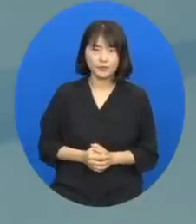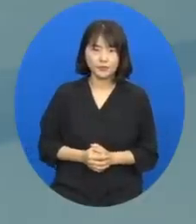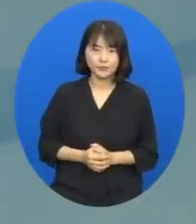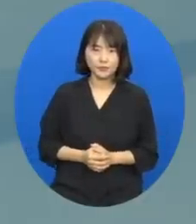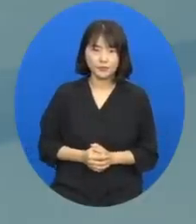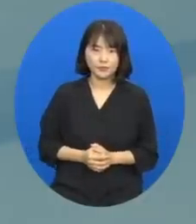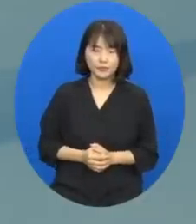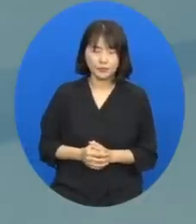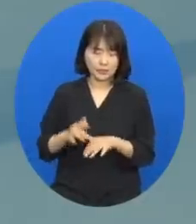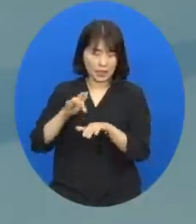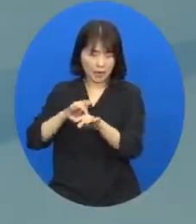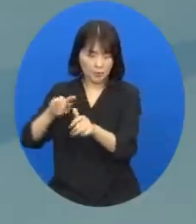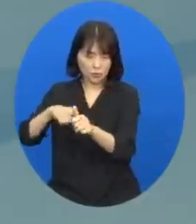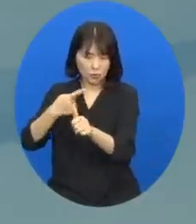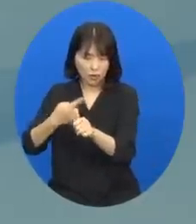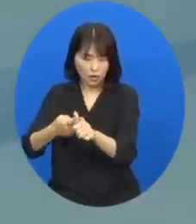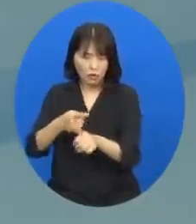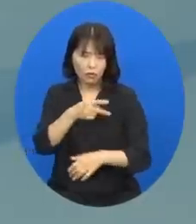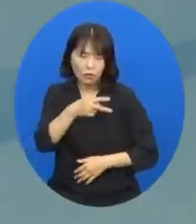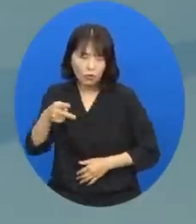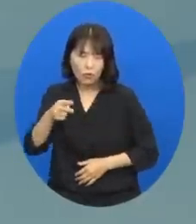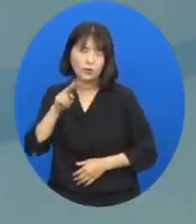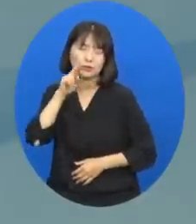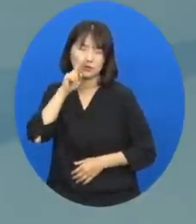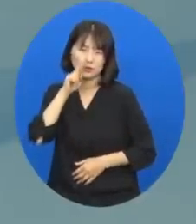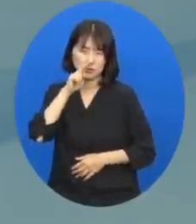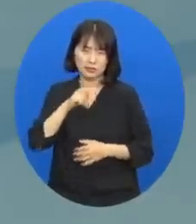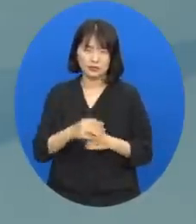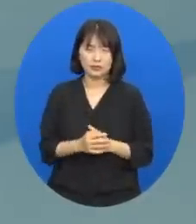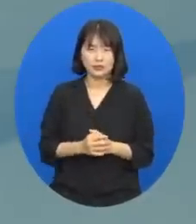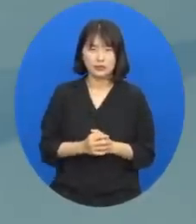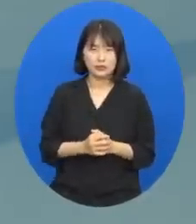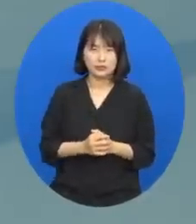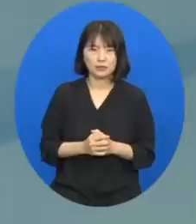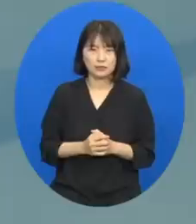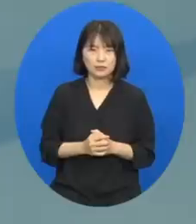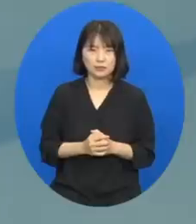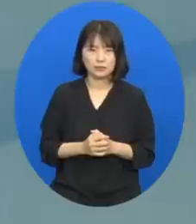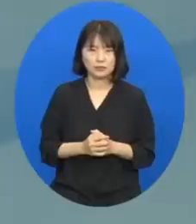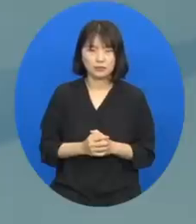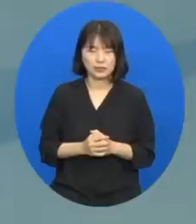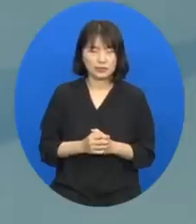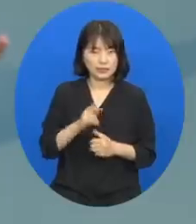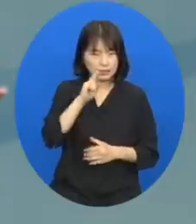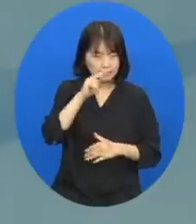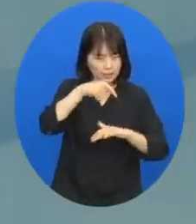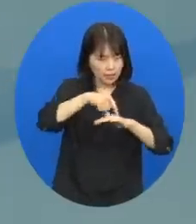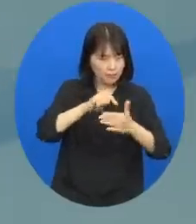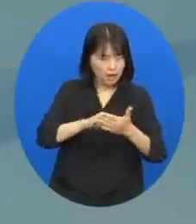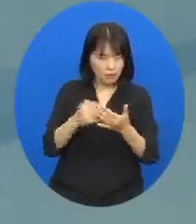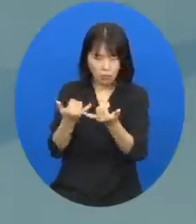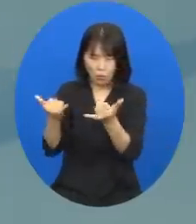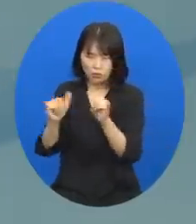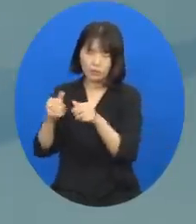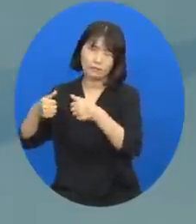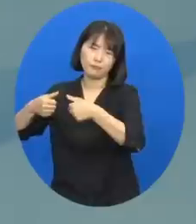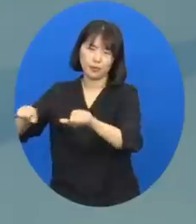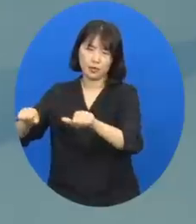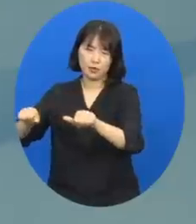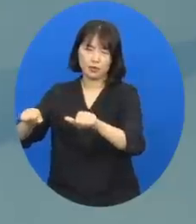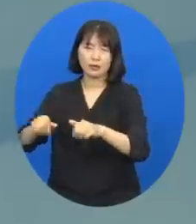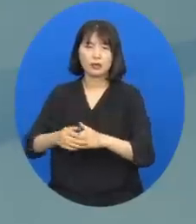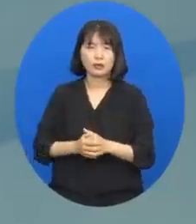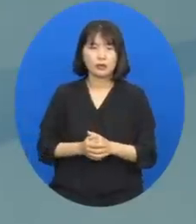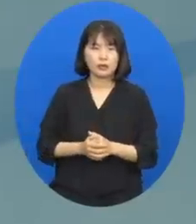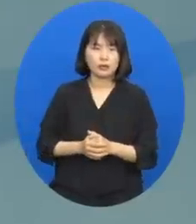시기심이 들어온다면 이것은 마귀가 우리에게 심어주는 것입니다 시계 심은 공동체를 받게 합니다 왜곡된